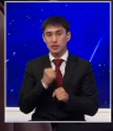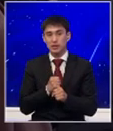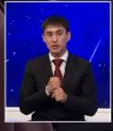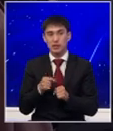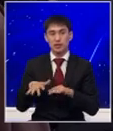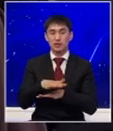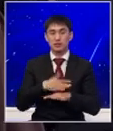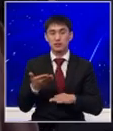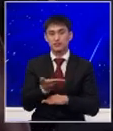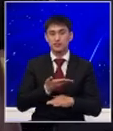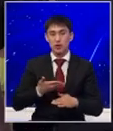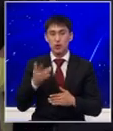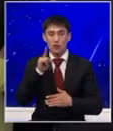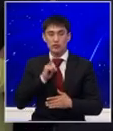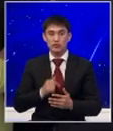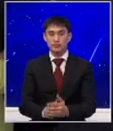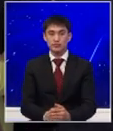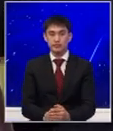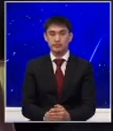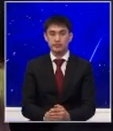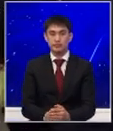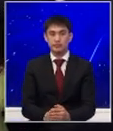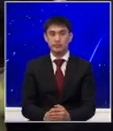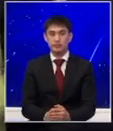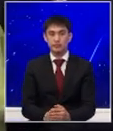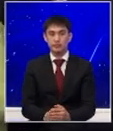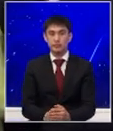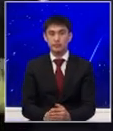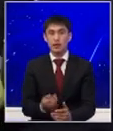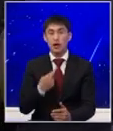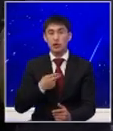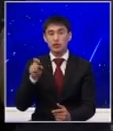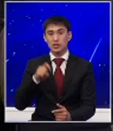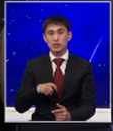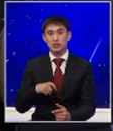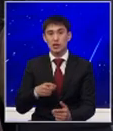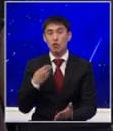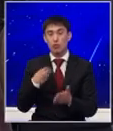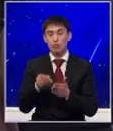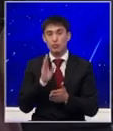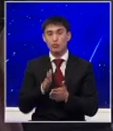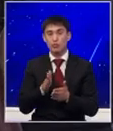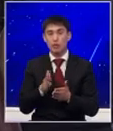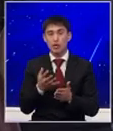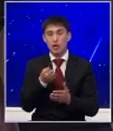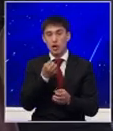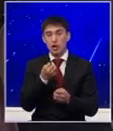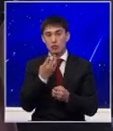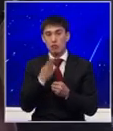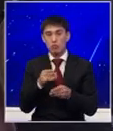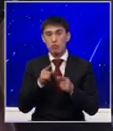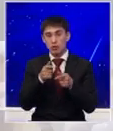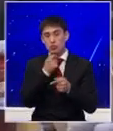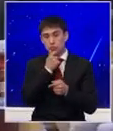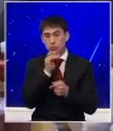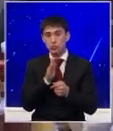для нас удовольствием. Что уже купили? Я только зашла, только ромашку пока взяла. Ну, еще сейчас только прохожу,